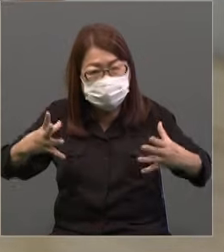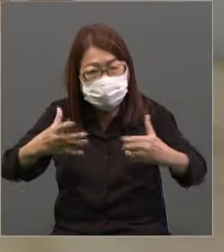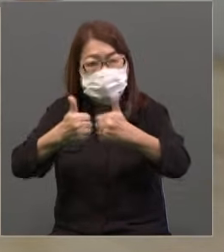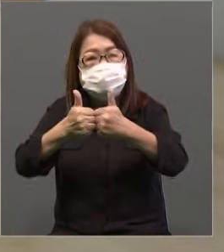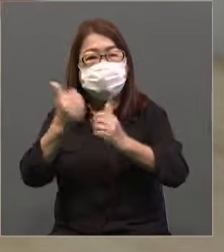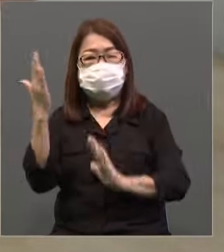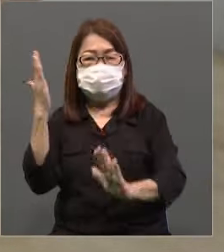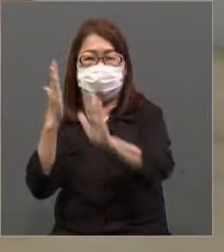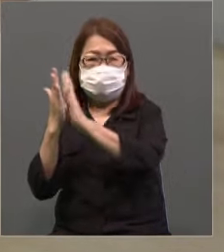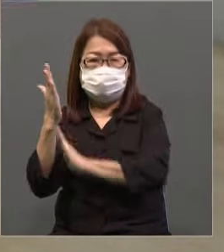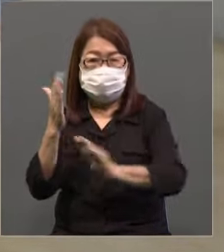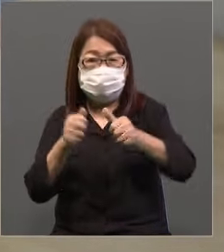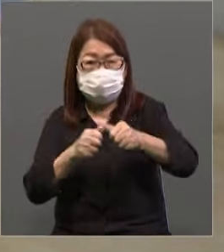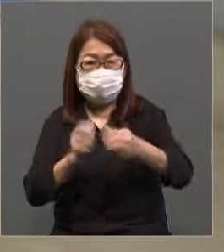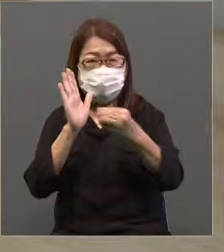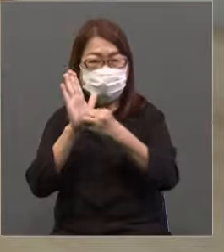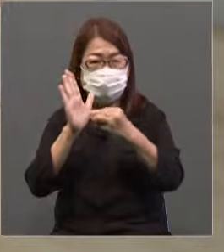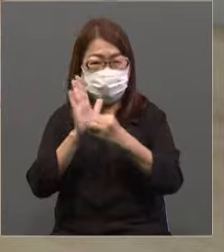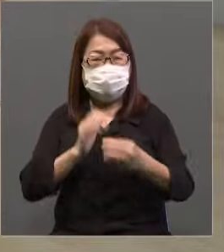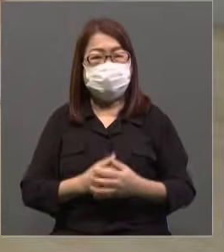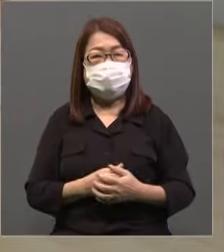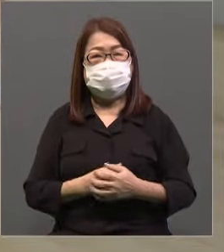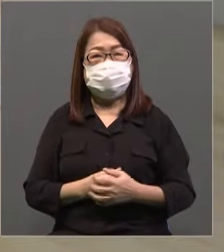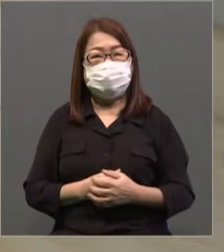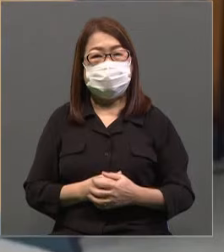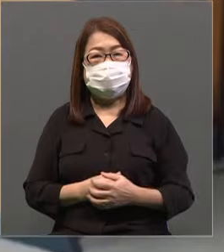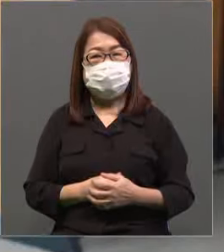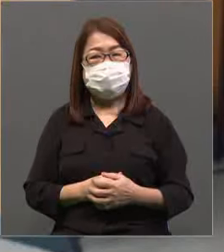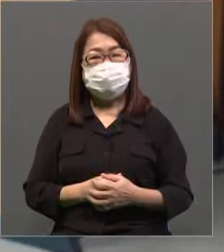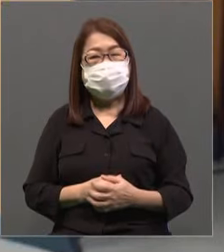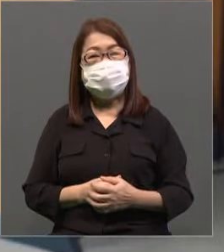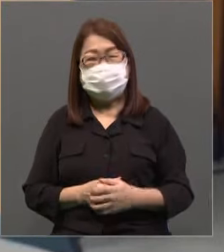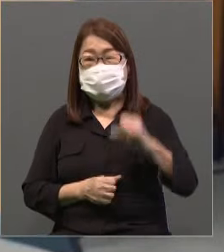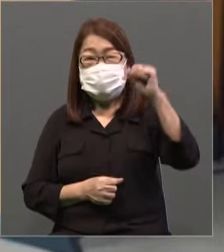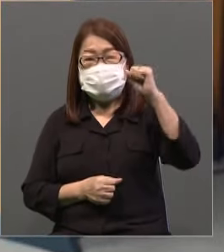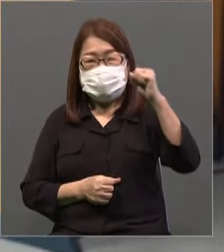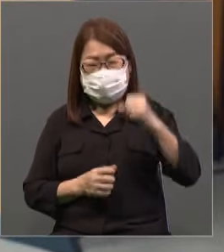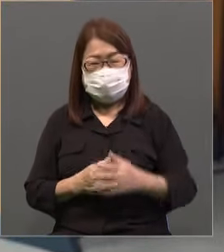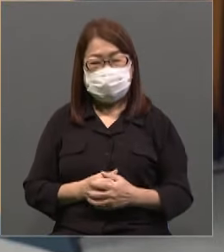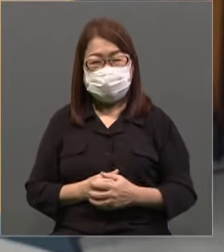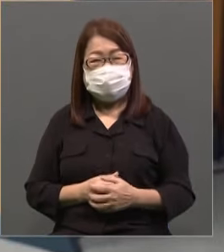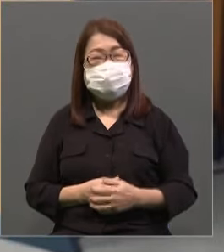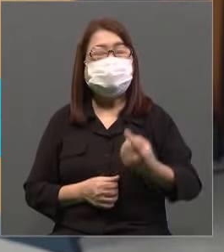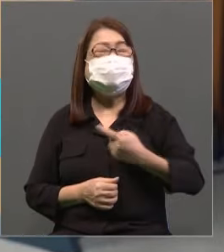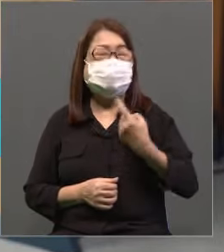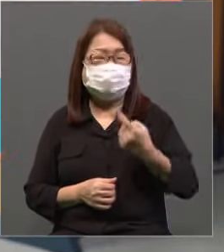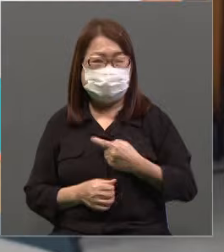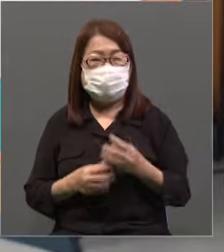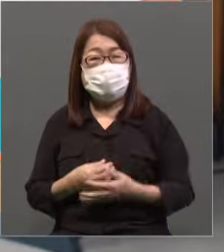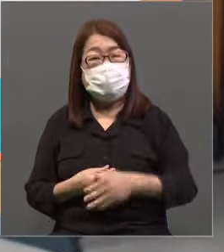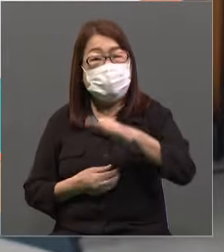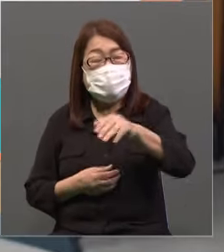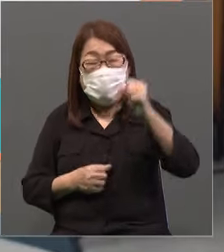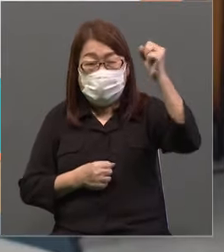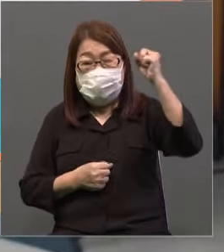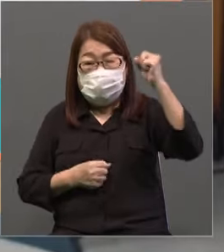ระดับประเทศที่กรุงเทพมหานคร เย่เลยค่ะกรี๊ดคือดีใจมากสำหรับเด็กตัวเล็กๆอะ